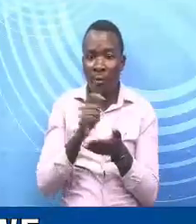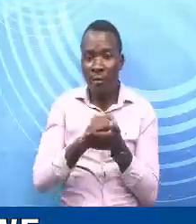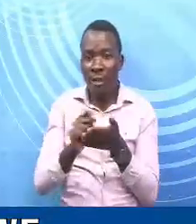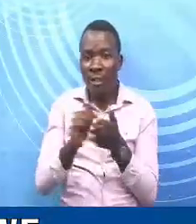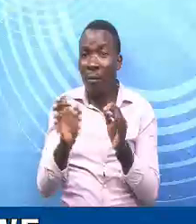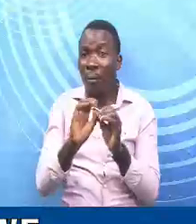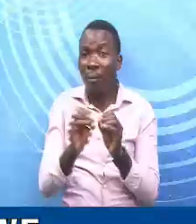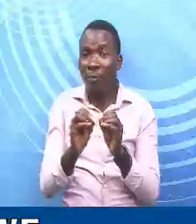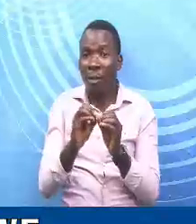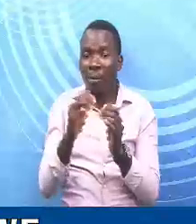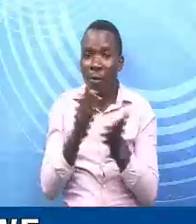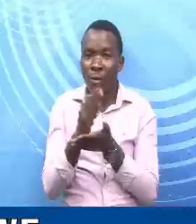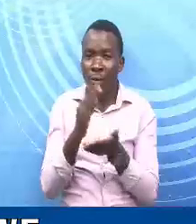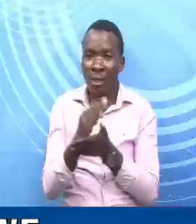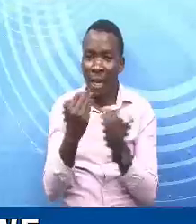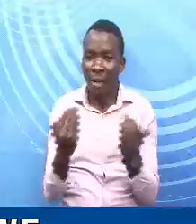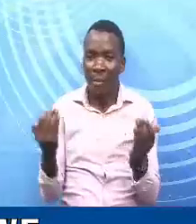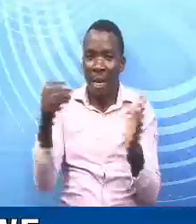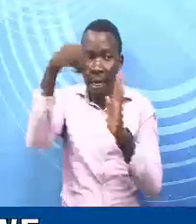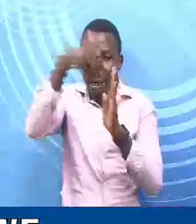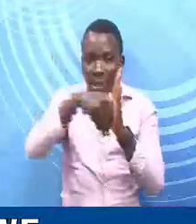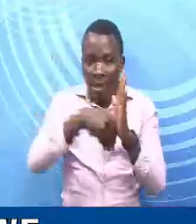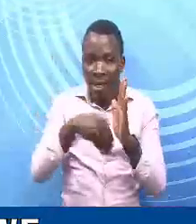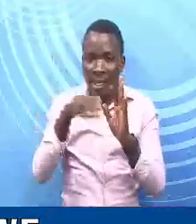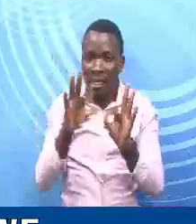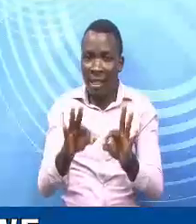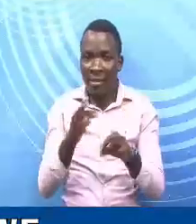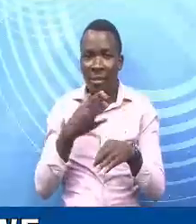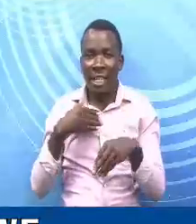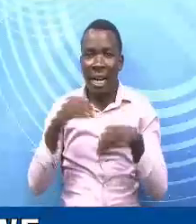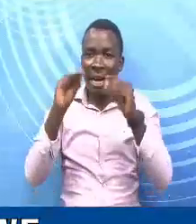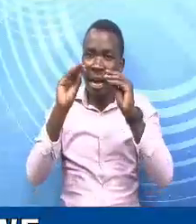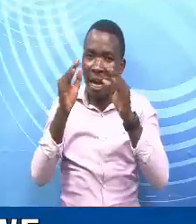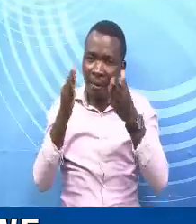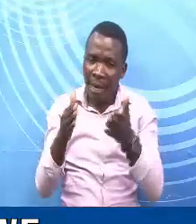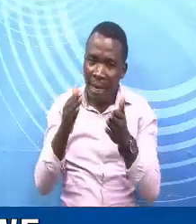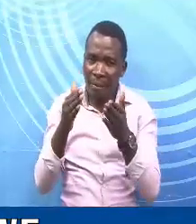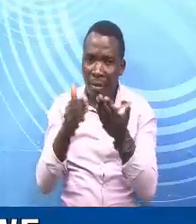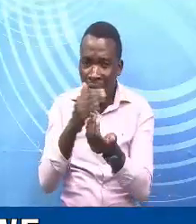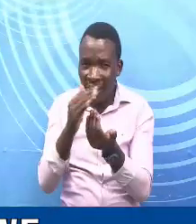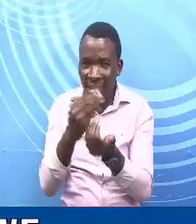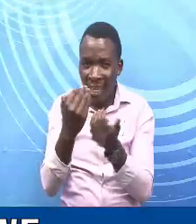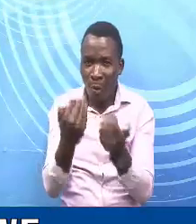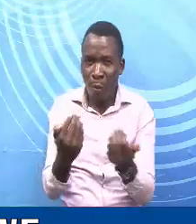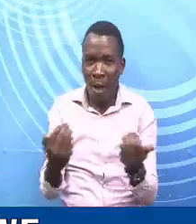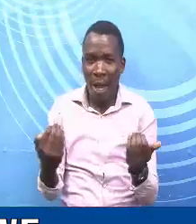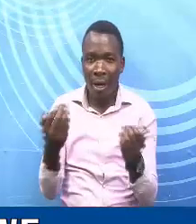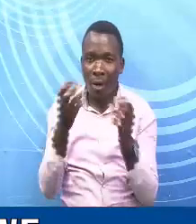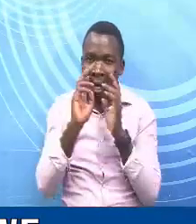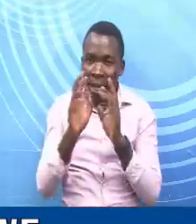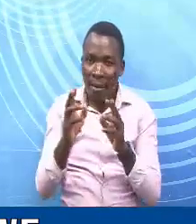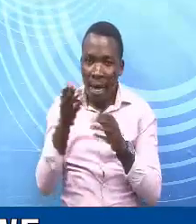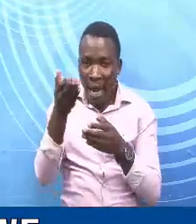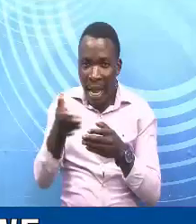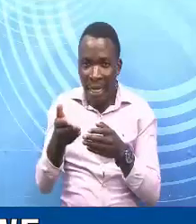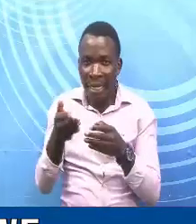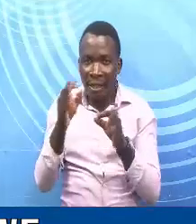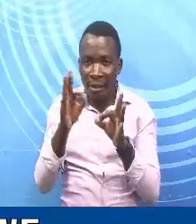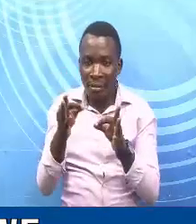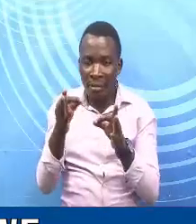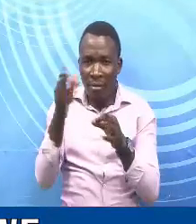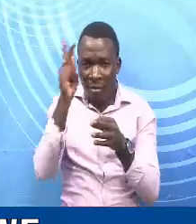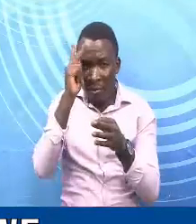abana basubiye inyuma. Icyo twifuza ni uko abarimu nyine bita ku bana tukareba ko hari akagarukamo